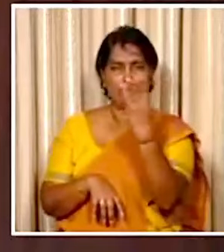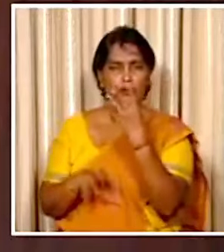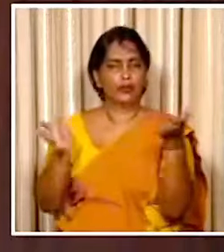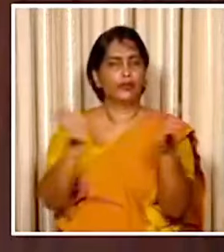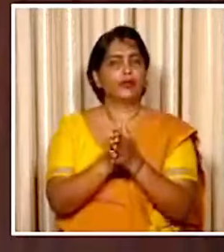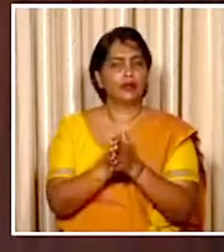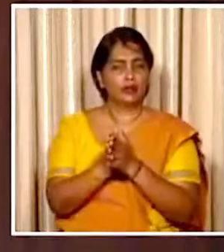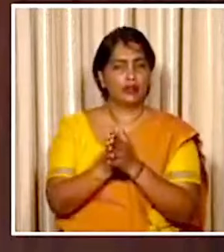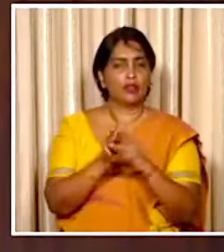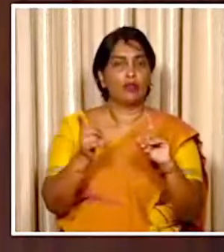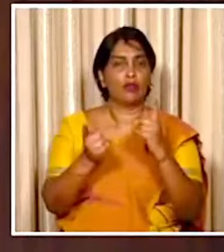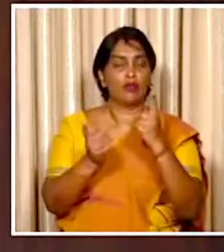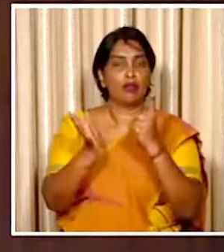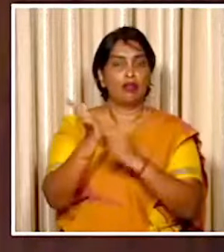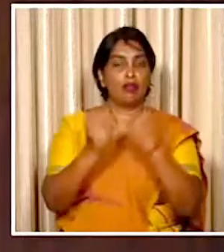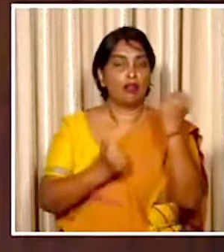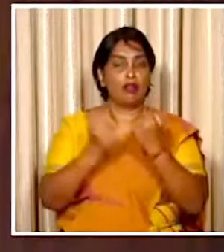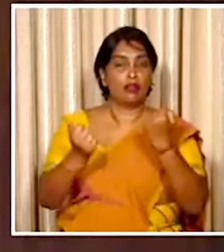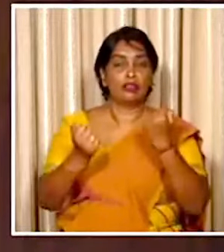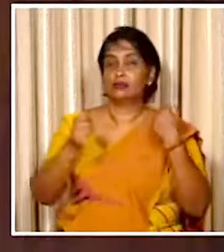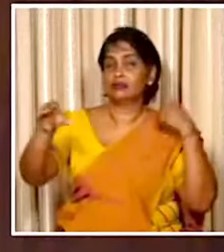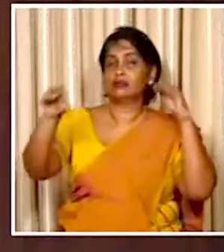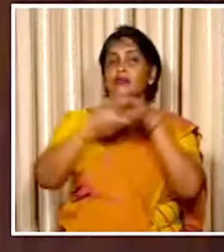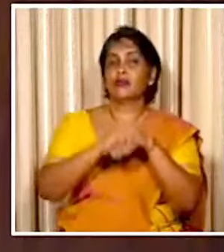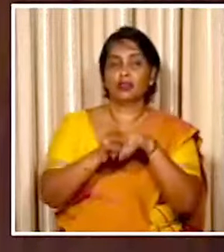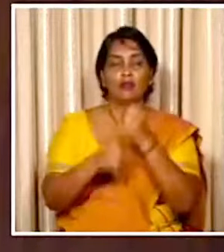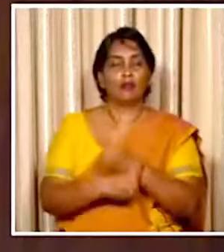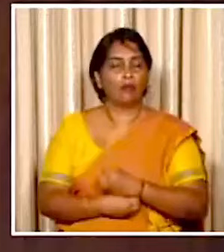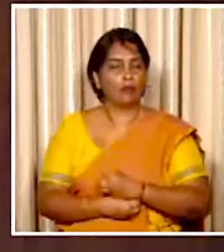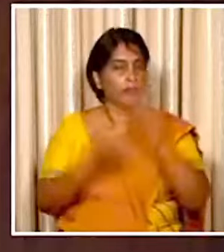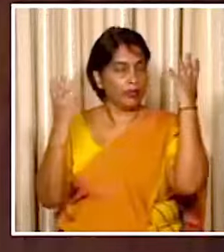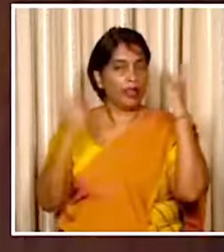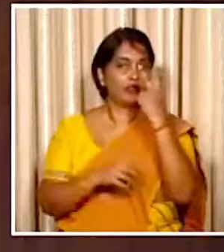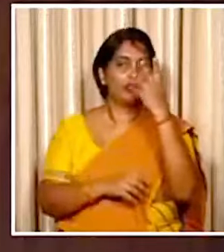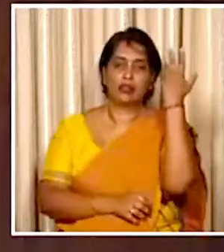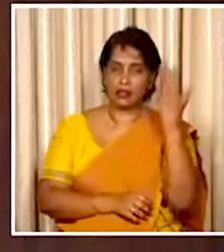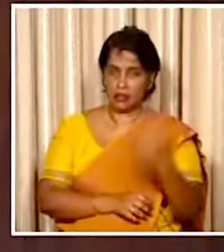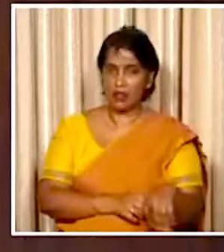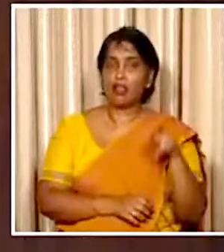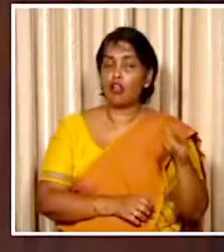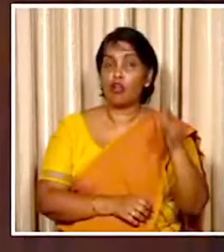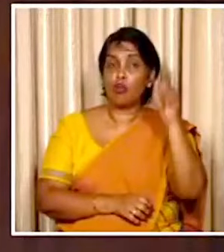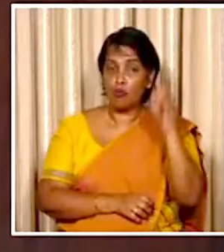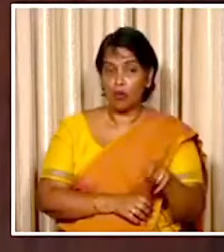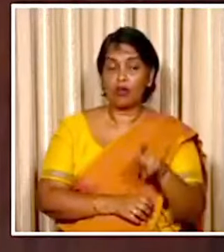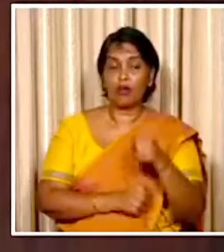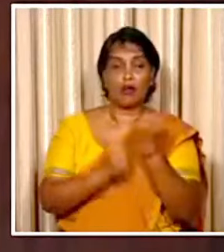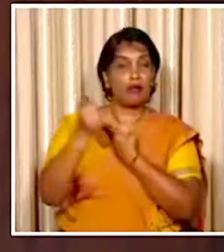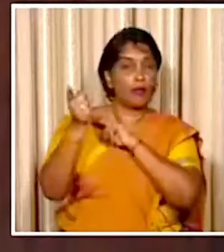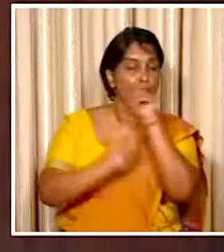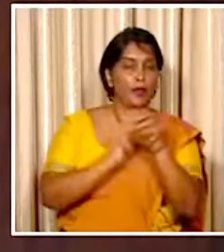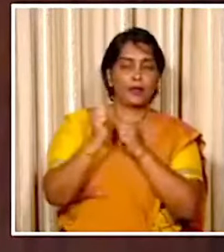දානවා යුද ටැංකියක් ඇතුළට. ඒ යුද ටැංකියේ පිපිරලා දෙන්නෙක් මැරෙනවා එතන. මේ පුද්ගලයා කරන්නේ ඒ යුද ටැංකියෙන් පැනලා